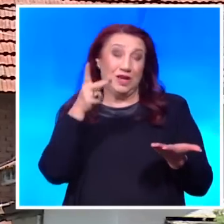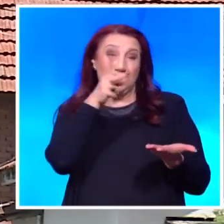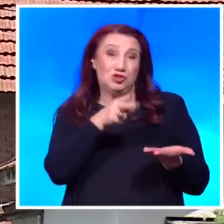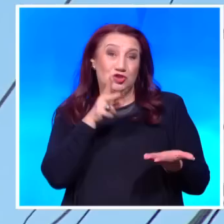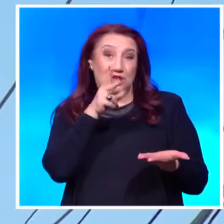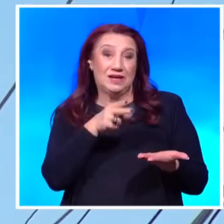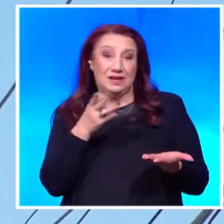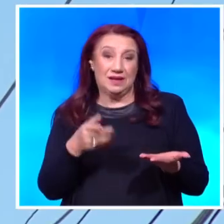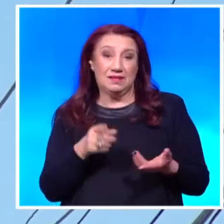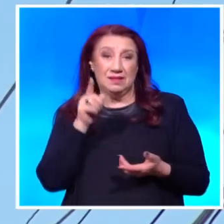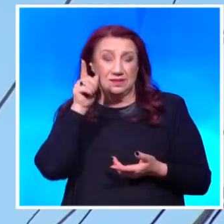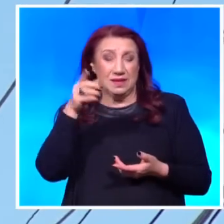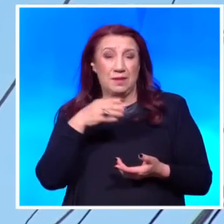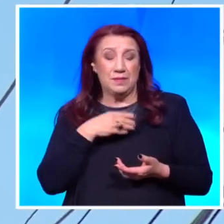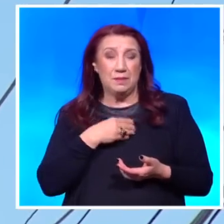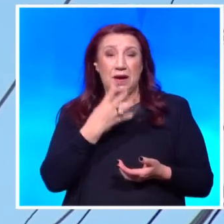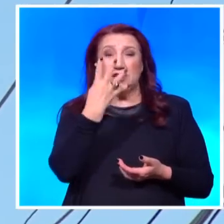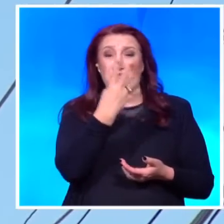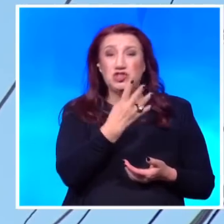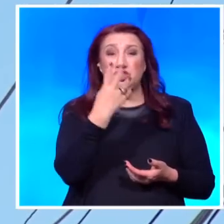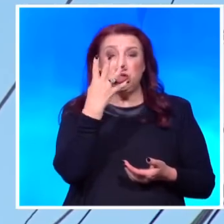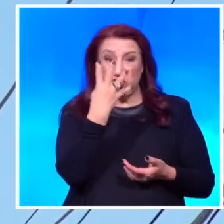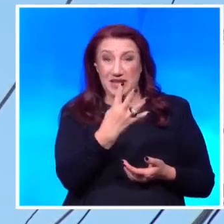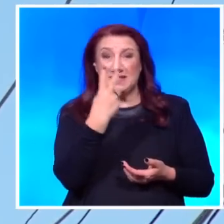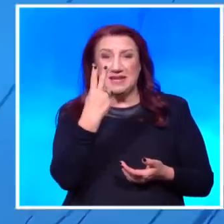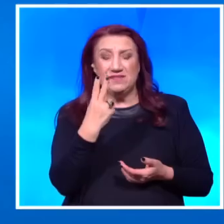гнездят рекордните 42 двойки бели щъркели.